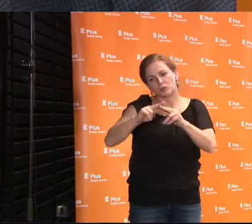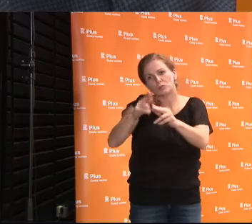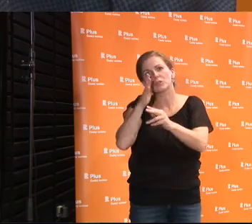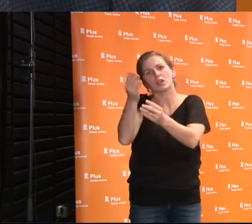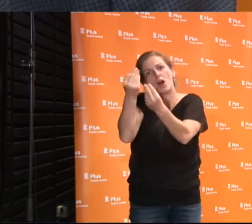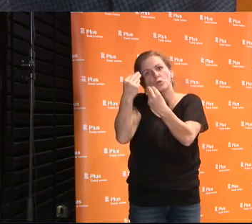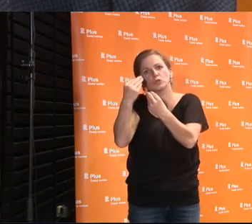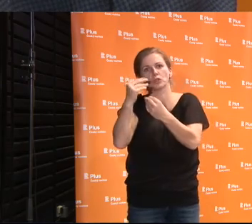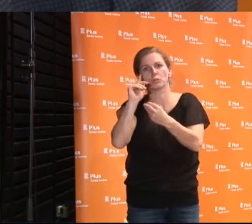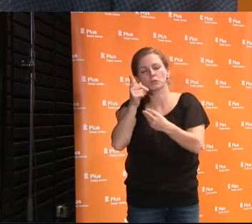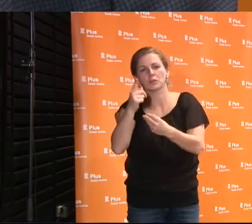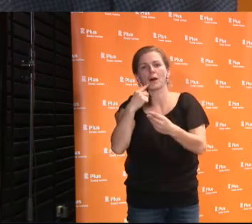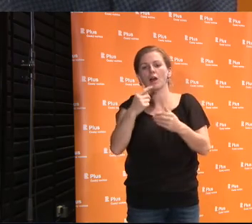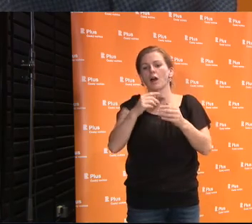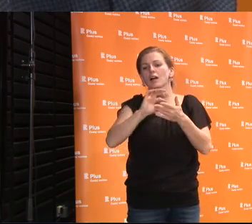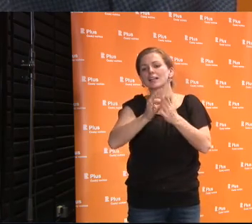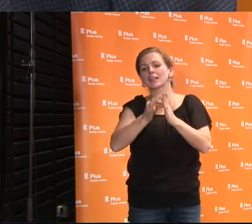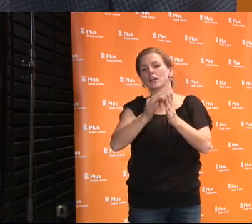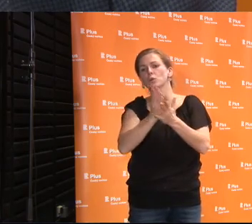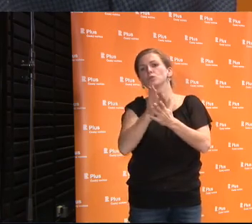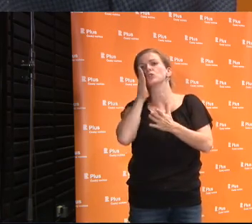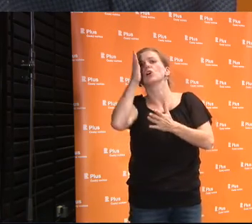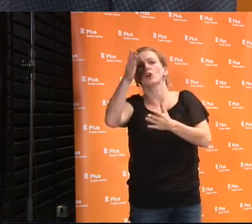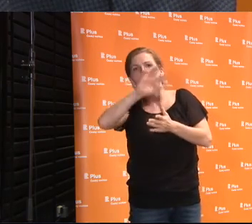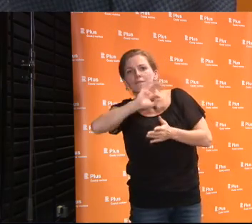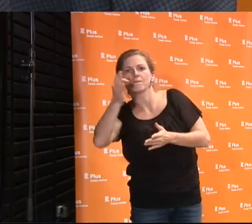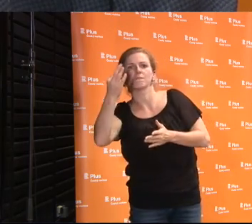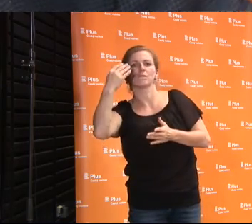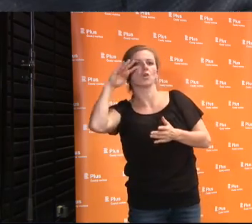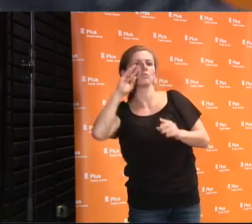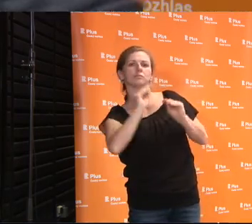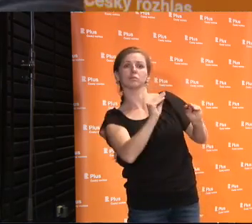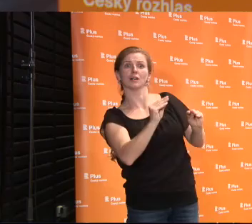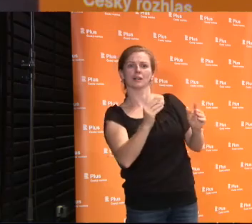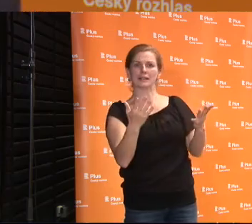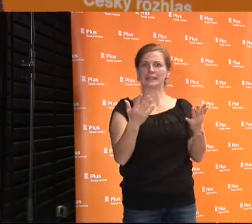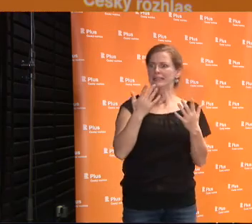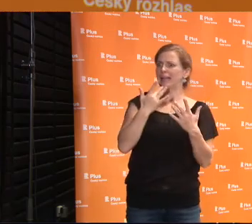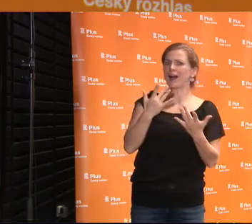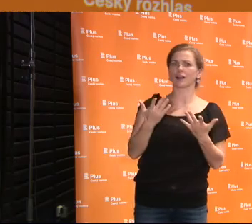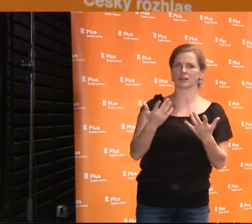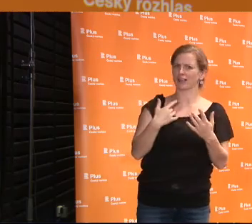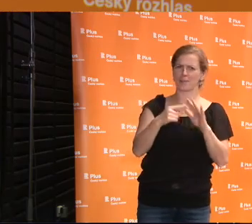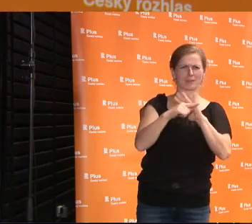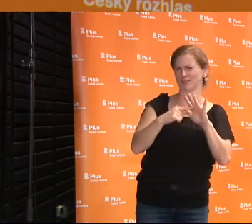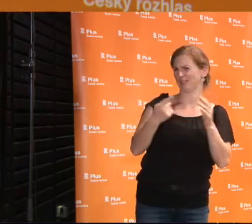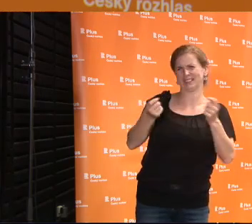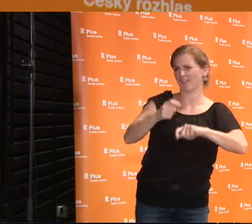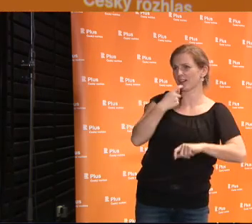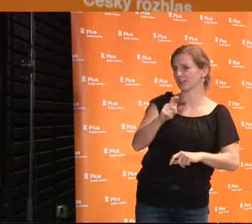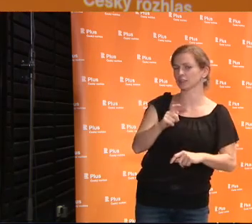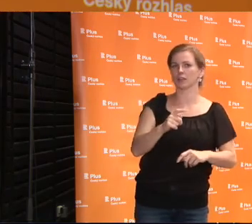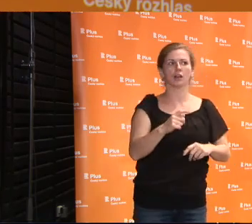dobu, ve které toho budeme schopni. To, a máme recepty jak na to, abychom nekončili tak pesimisticky? Recept na to je. Jo, myslím, a ten si, že